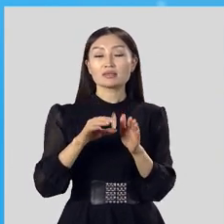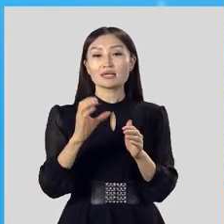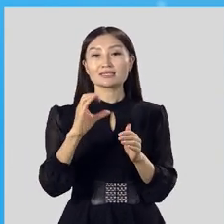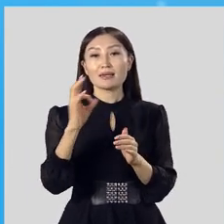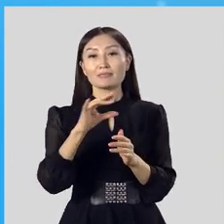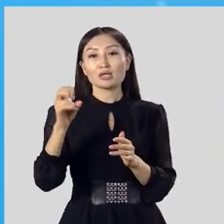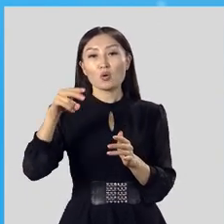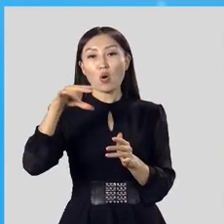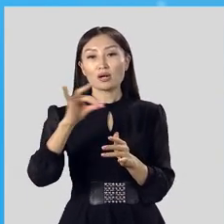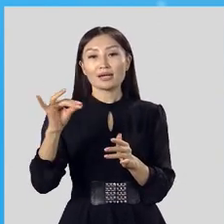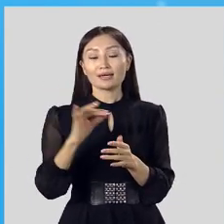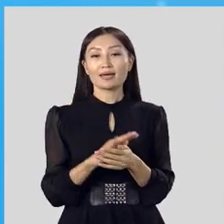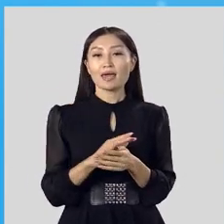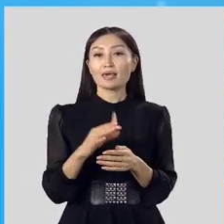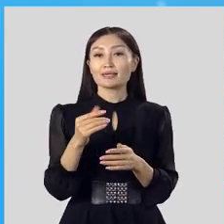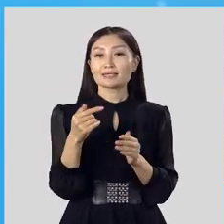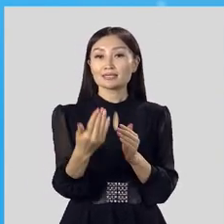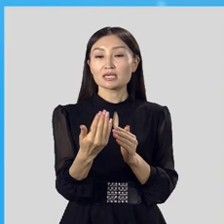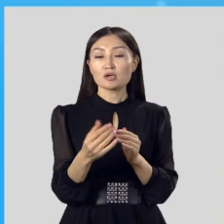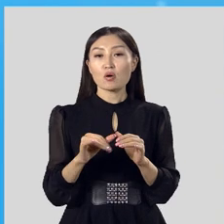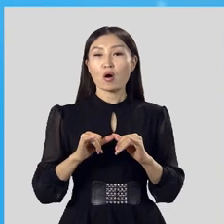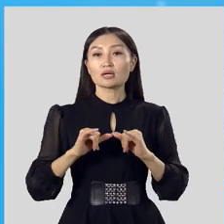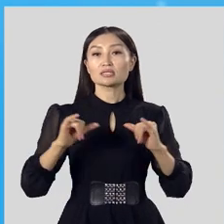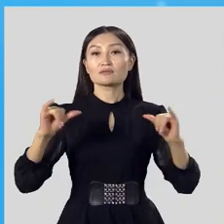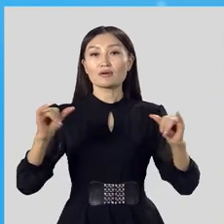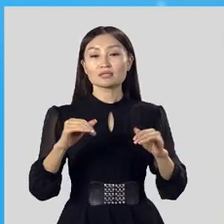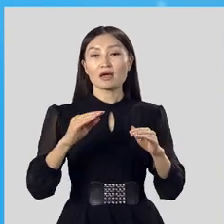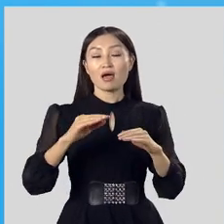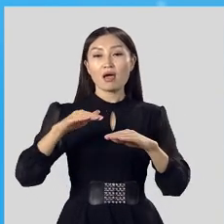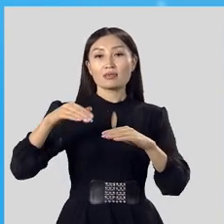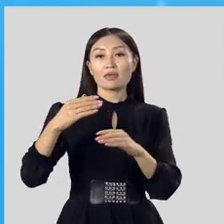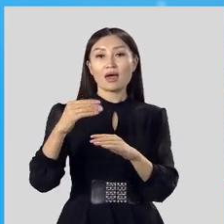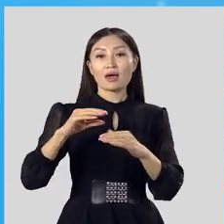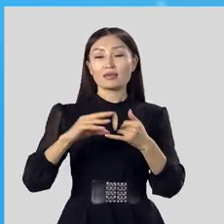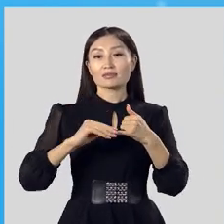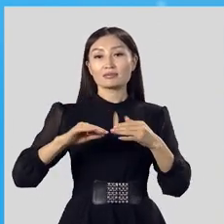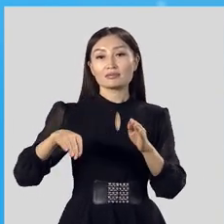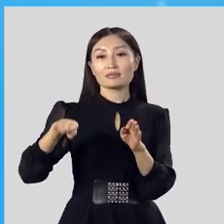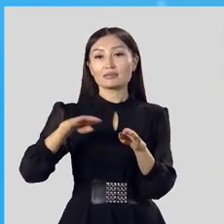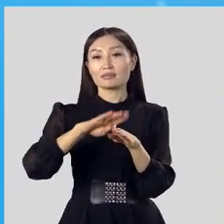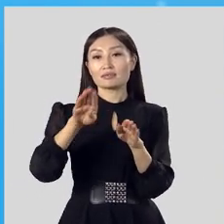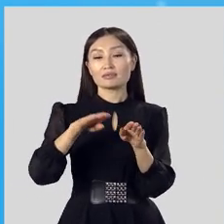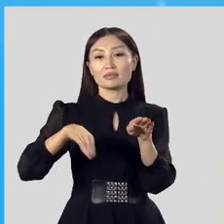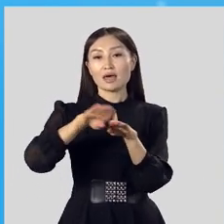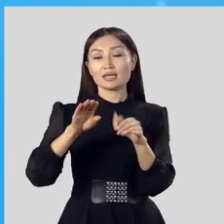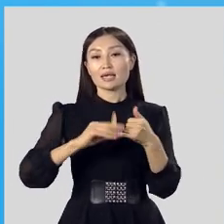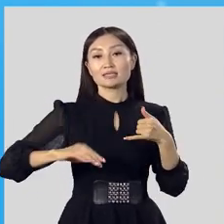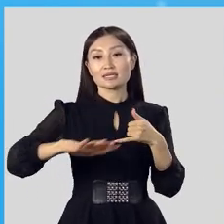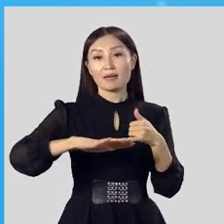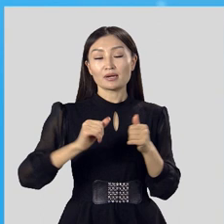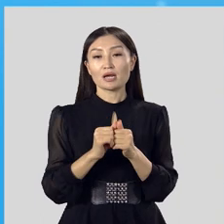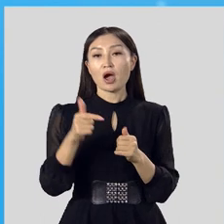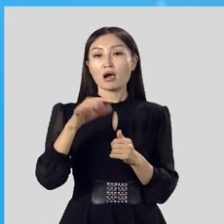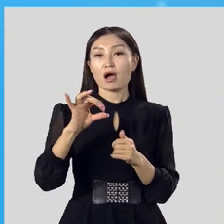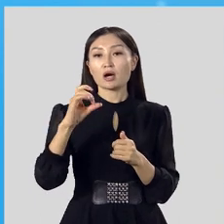семидоли и почечку. Из нее развивается надземный стебель фасоли с листьями. У гороха